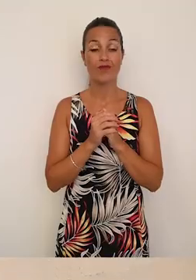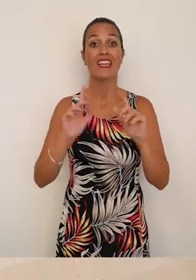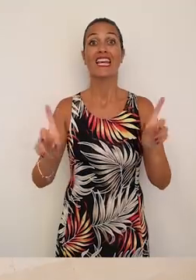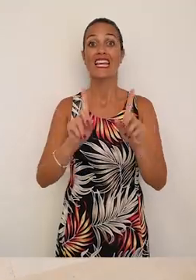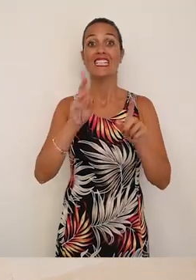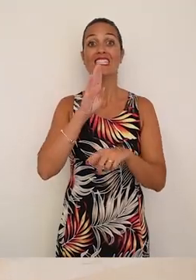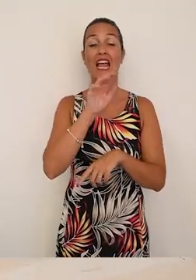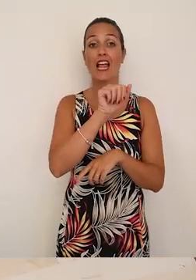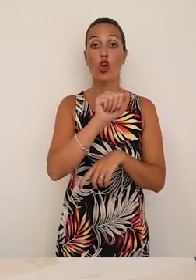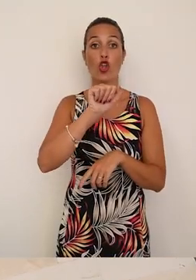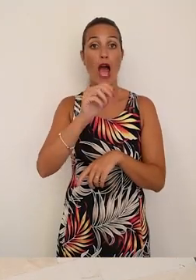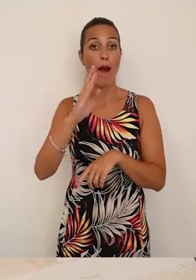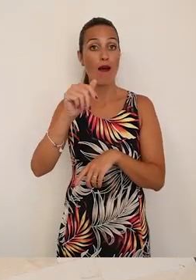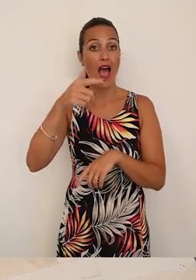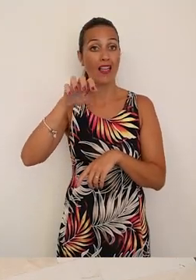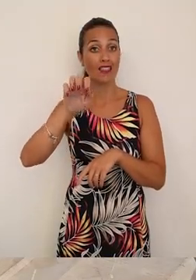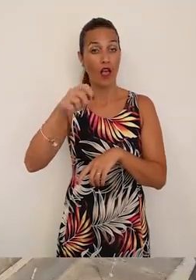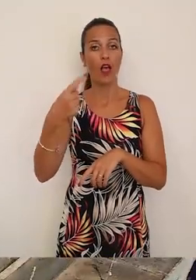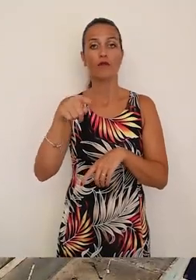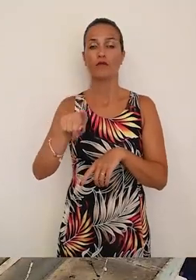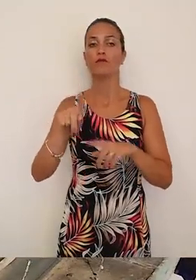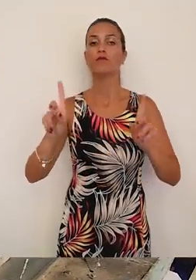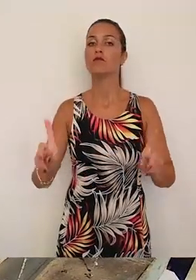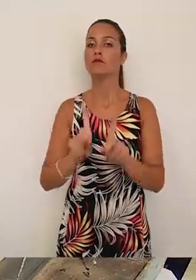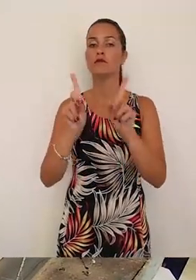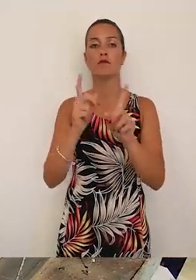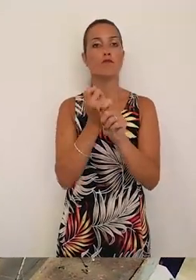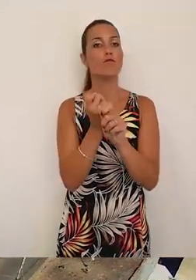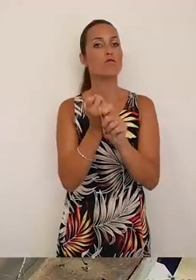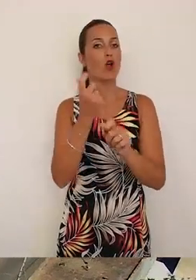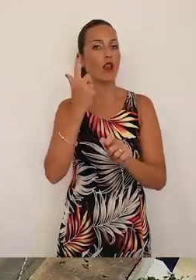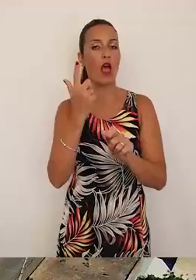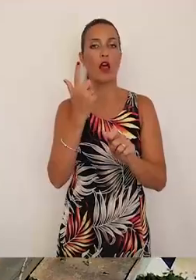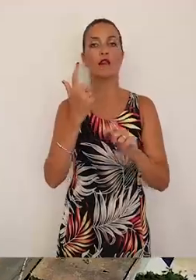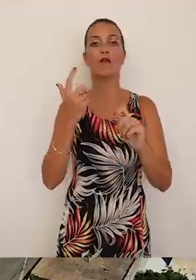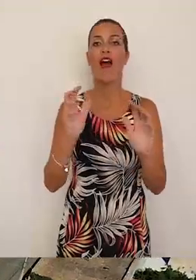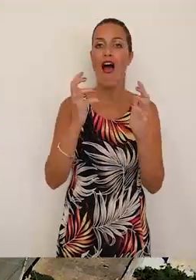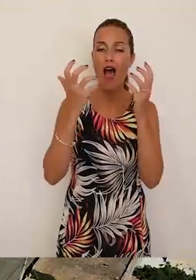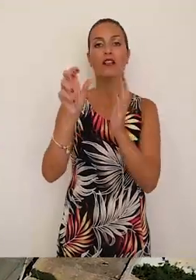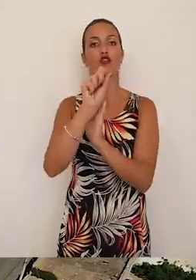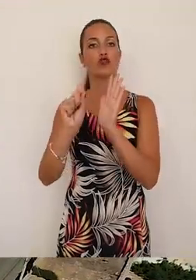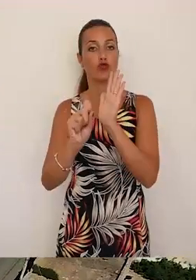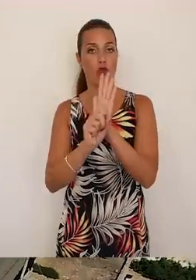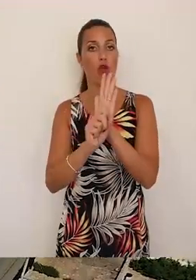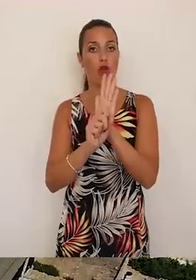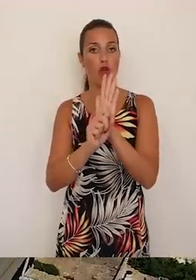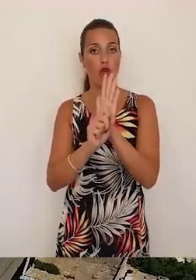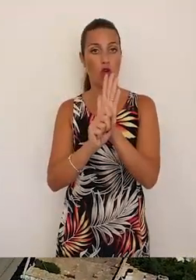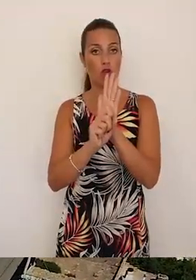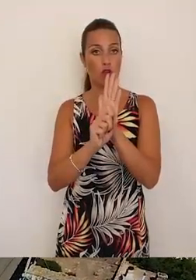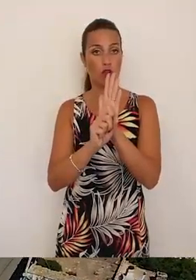La chiesa di Sant'Antonio Abate rappresenta per Curzi un monumento di notevole pregio artistico e storico.